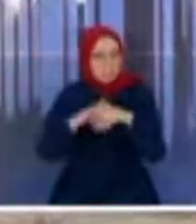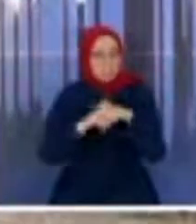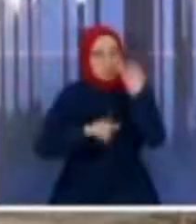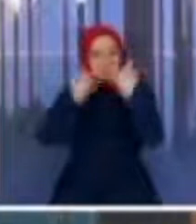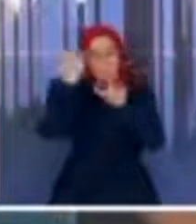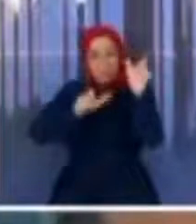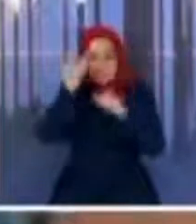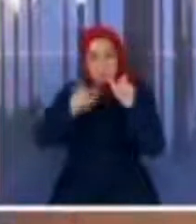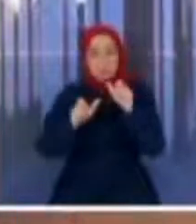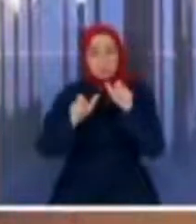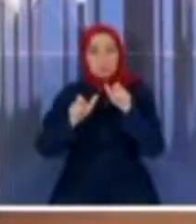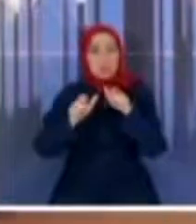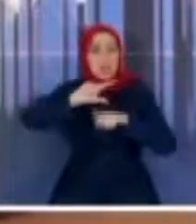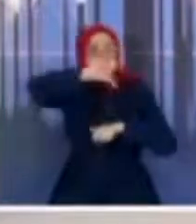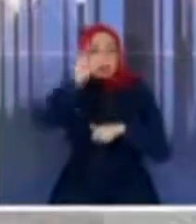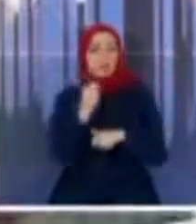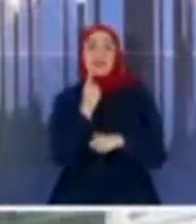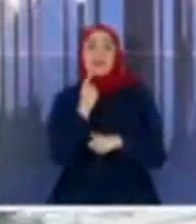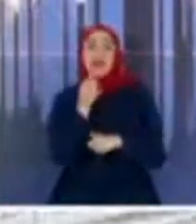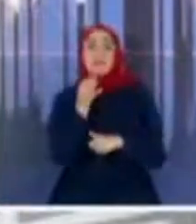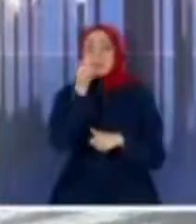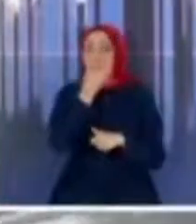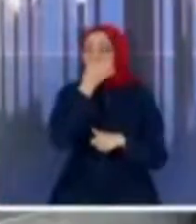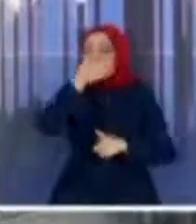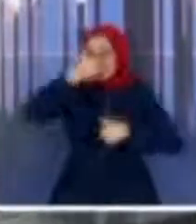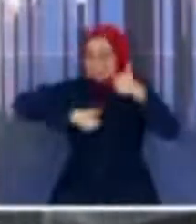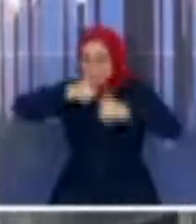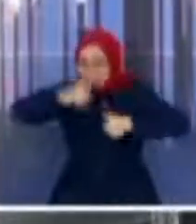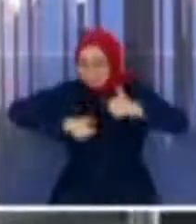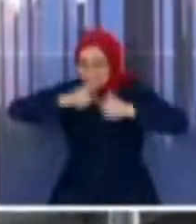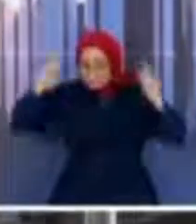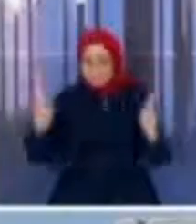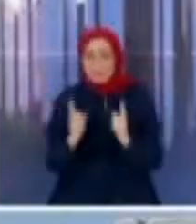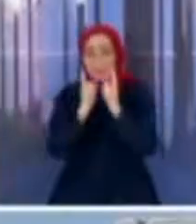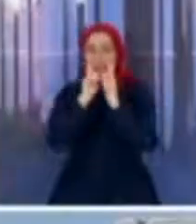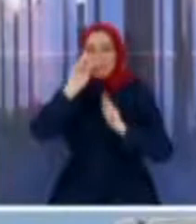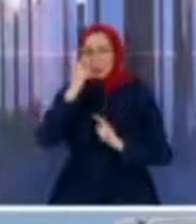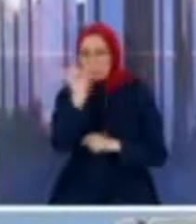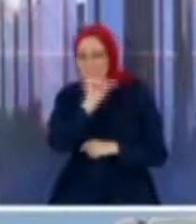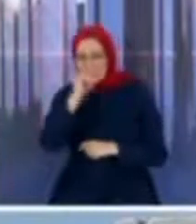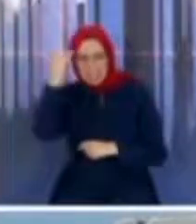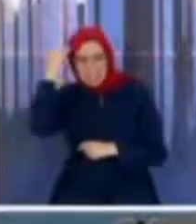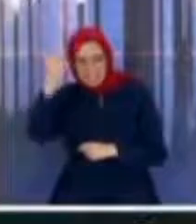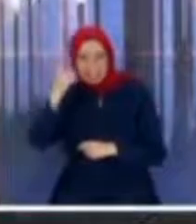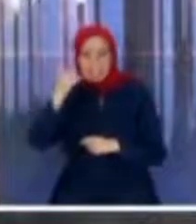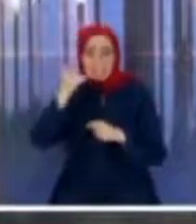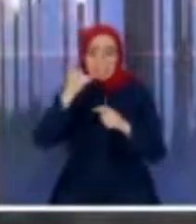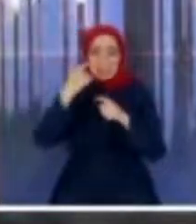ومحلية الهلال الأحمر بنفزة يتنافسوا من جديد لاقتلاع تذكرة الوصول إلى النصف النهائي.